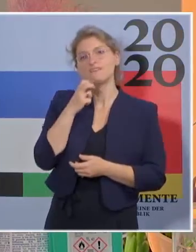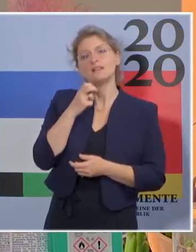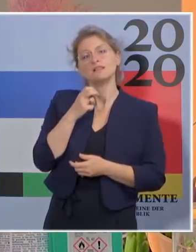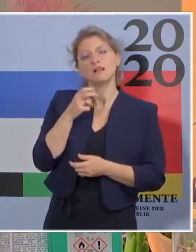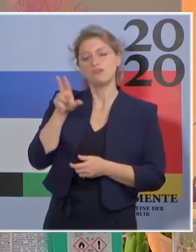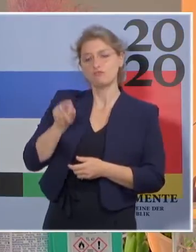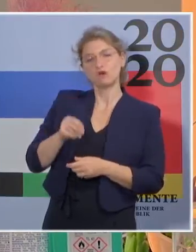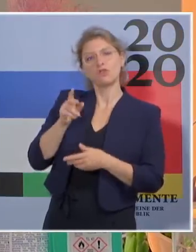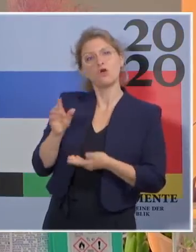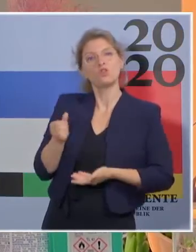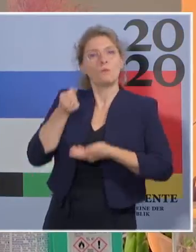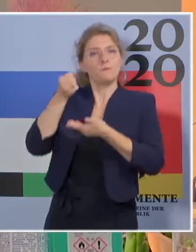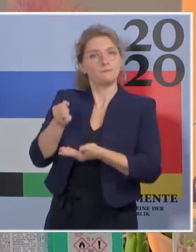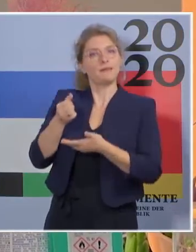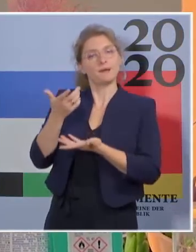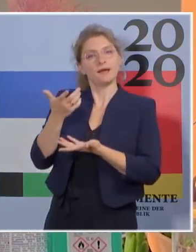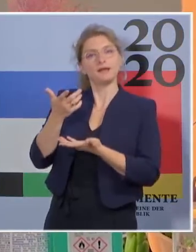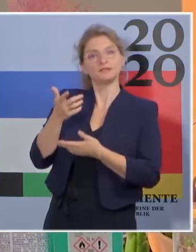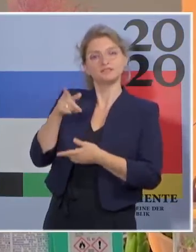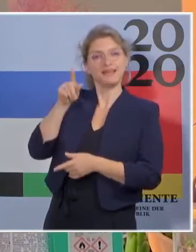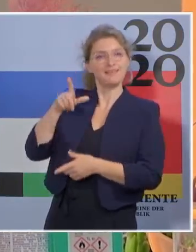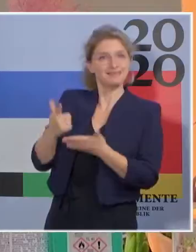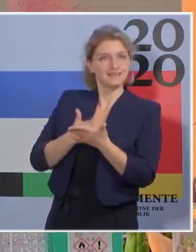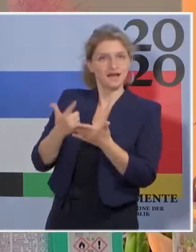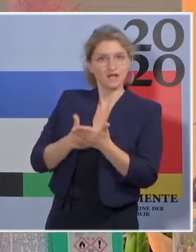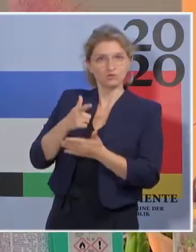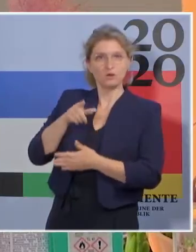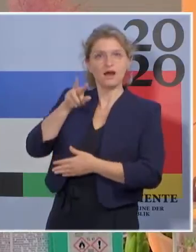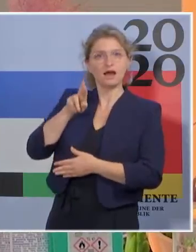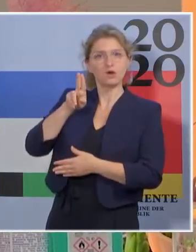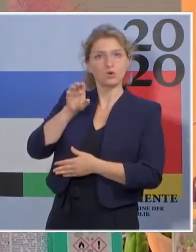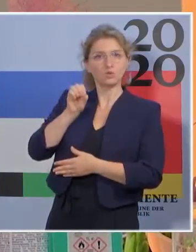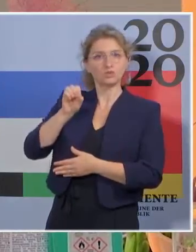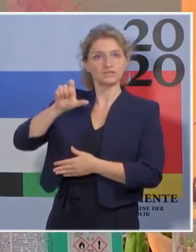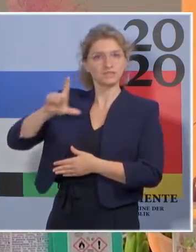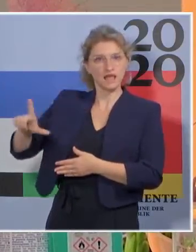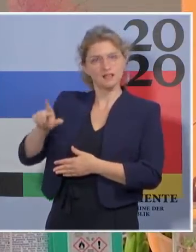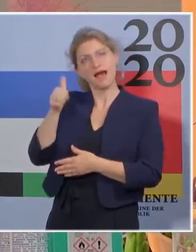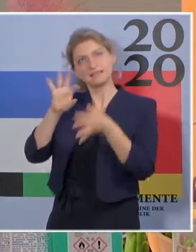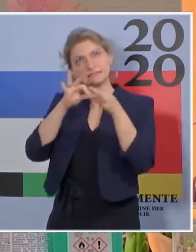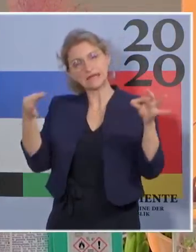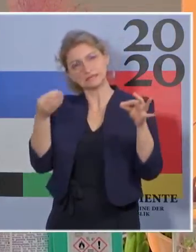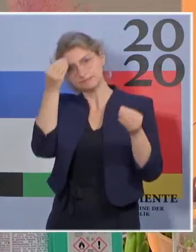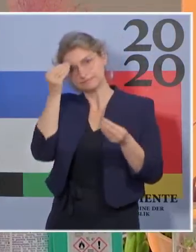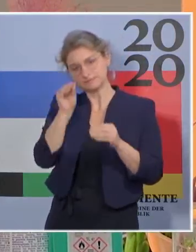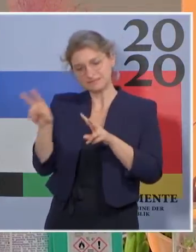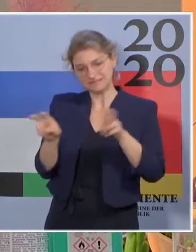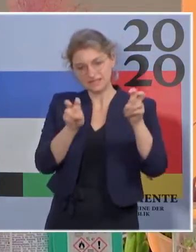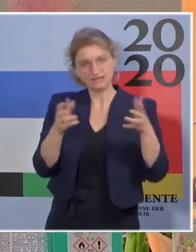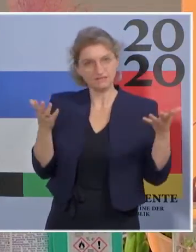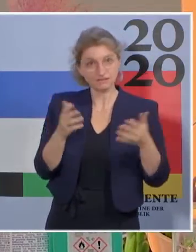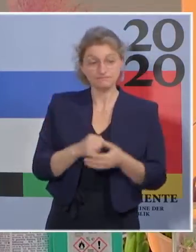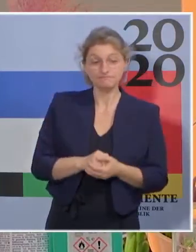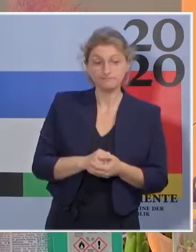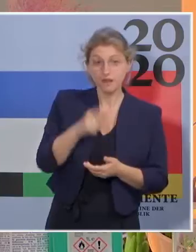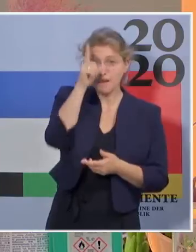Russell, Nobelpreisträger für Literatur, in diesen Festakt mitgeben. Das Einzige, was die Menschheit zu